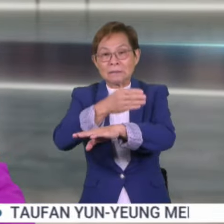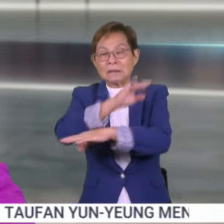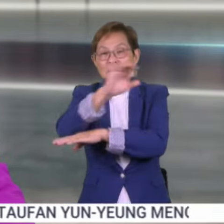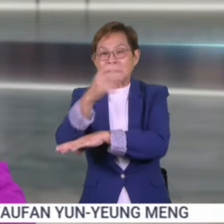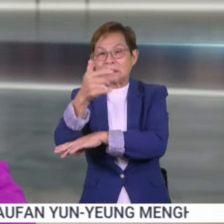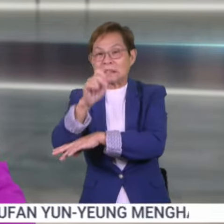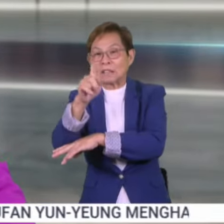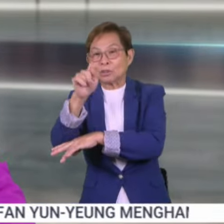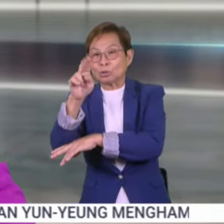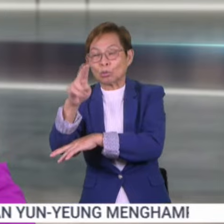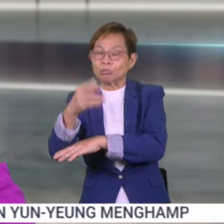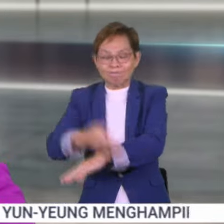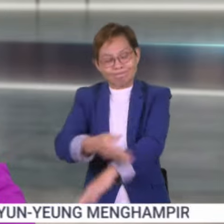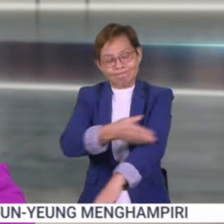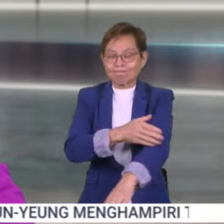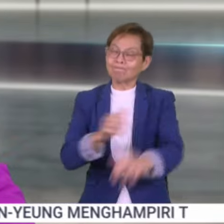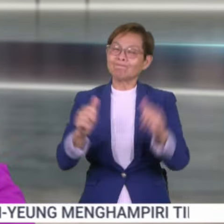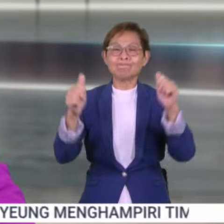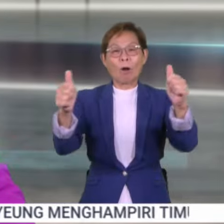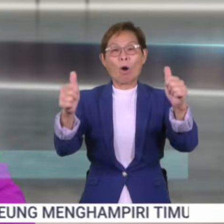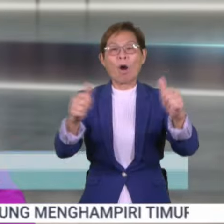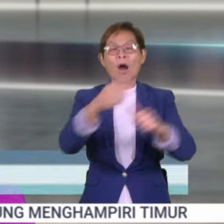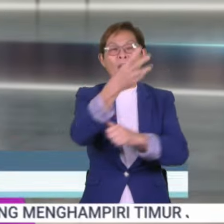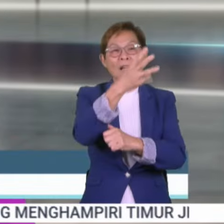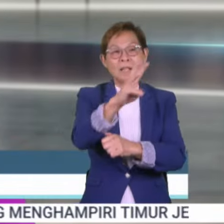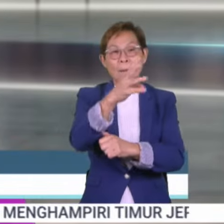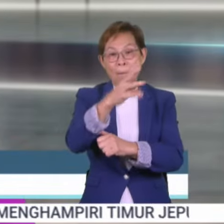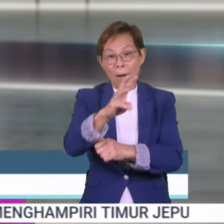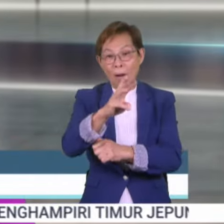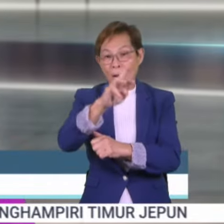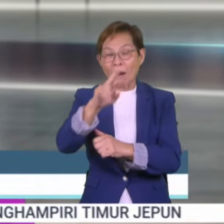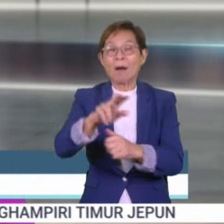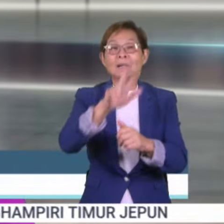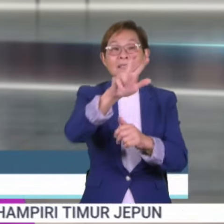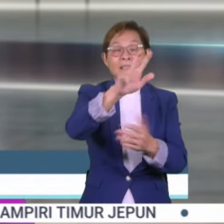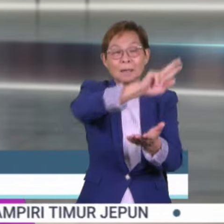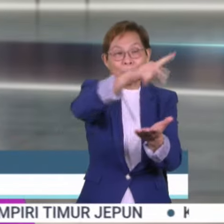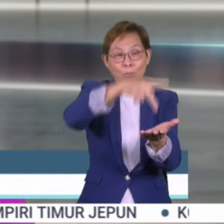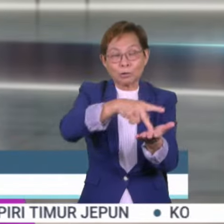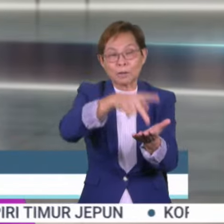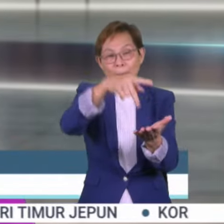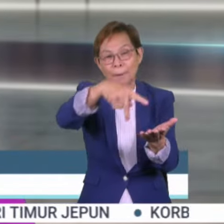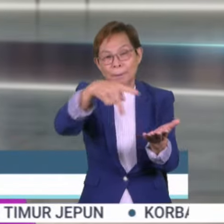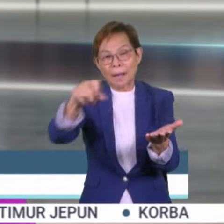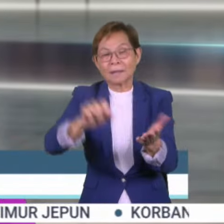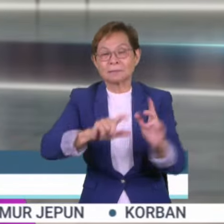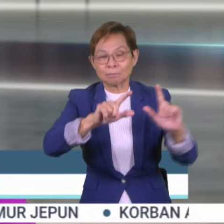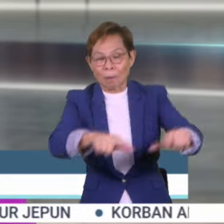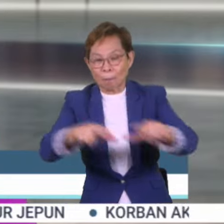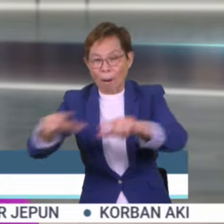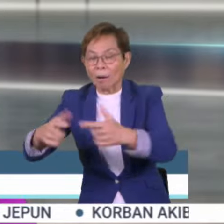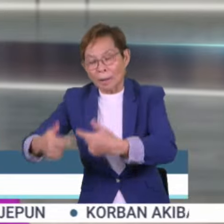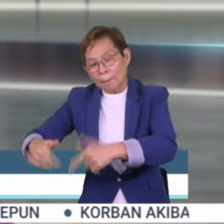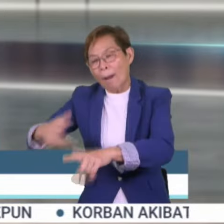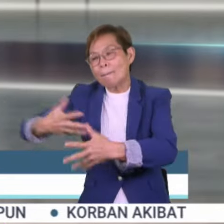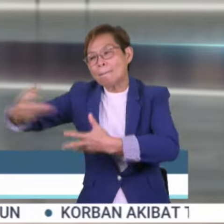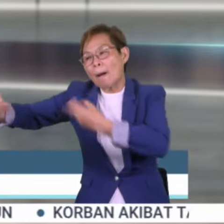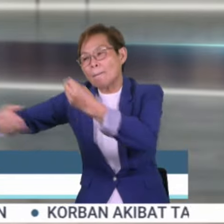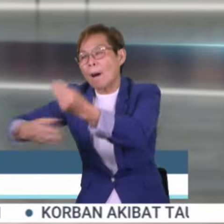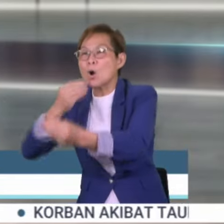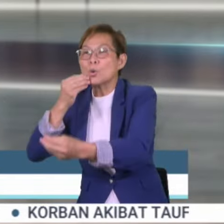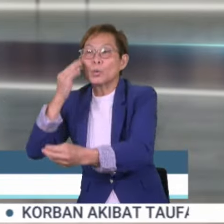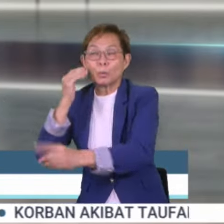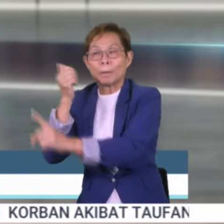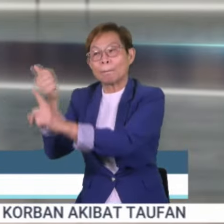sepenuhnya 69 penduduk yang ditempatkan di 3 pusat pemindahan sementara PPS dibenarkan pulang